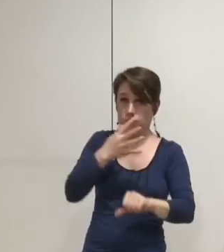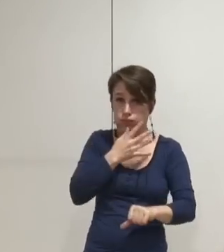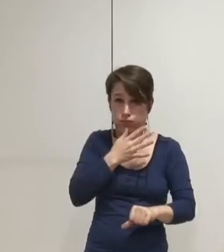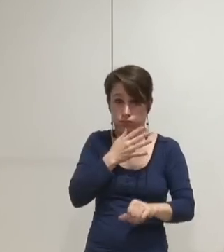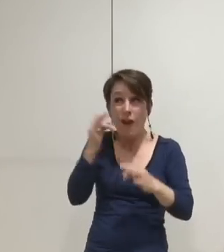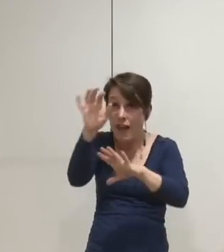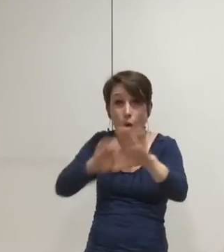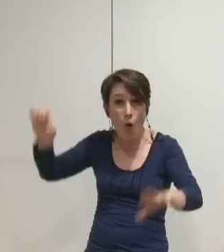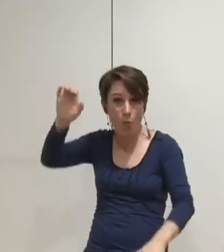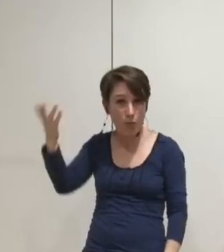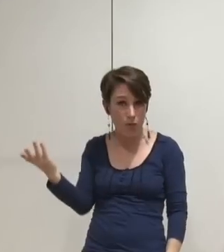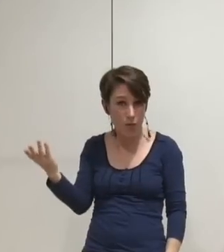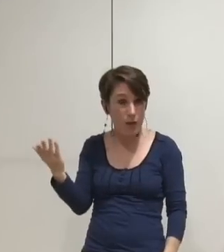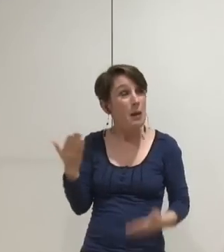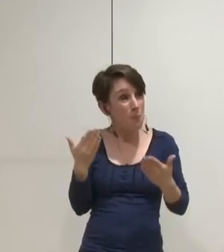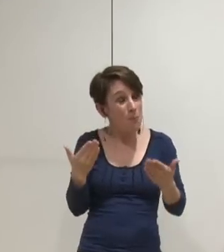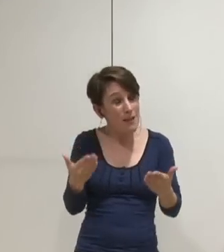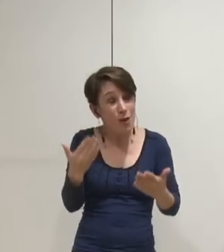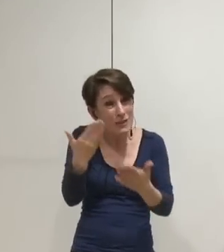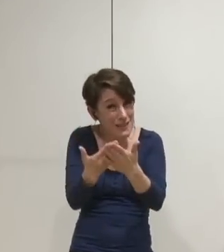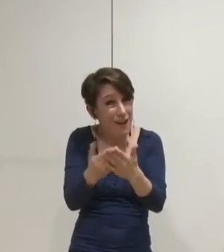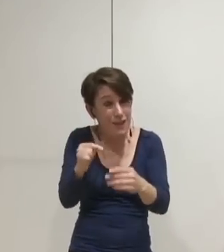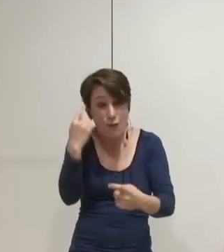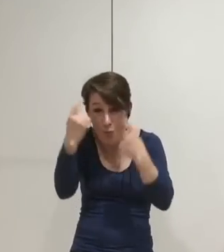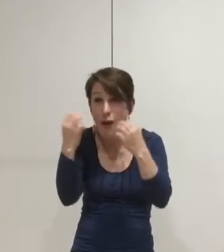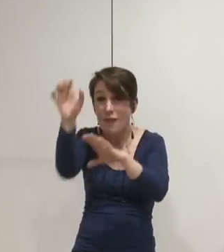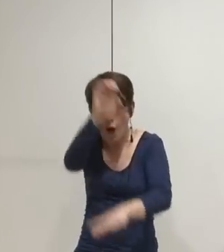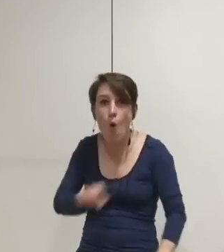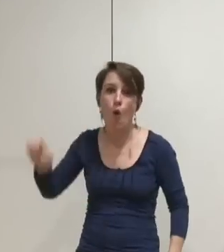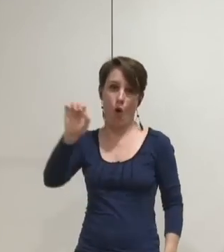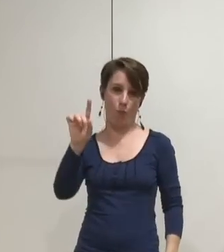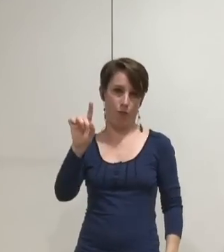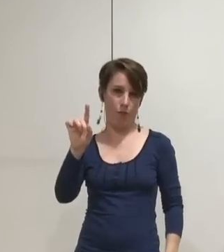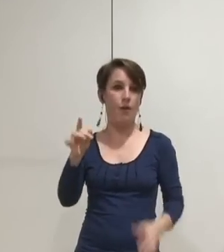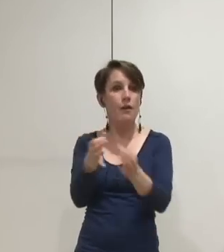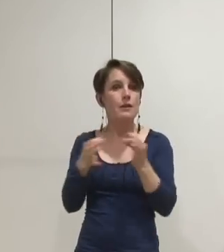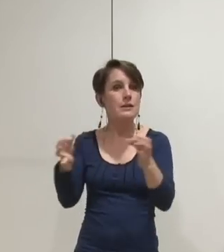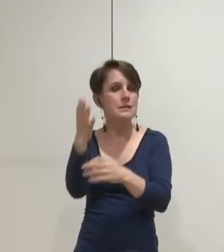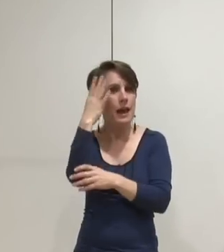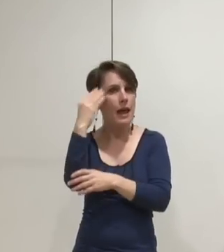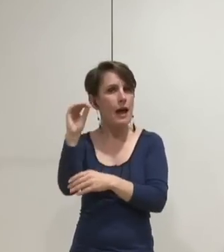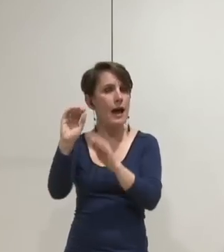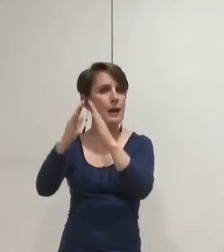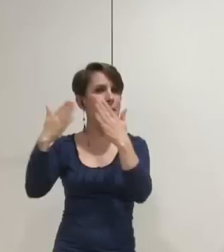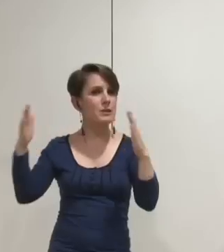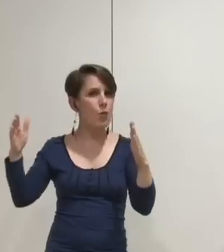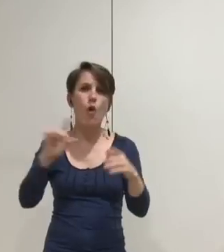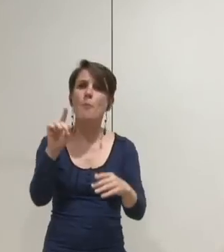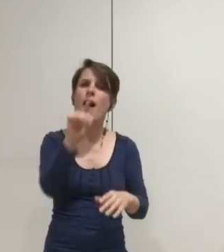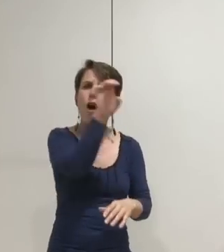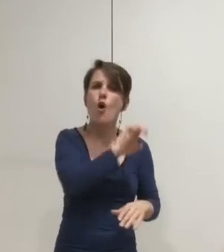européenne parce que c'est à cette échelle là qu'alpexo et non pas expo va